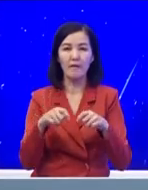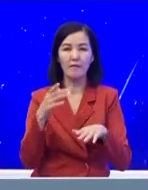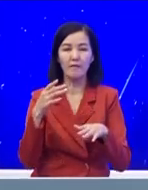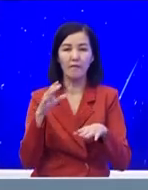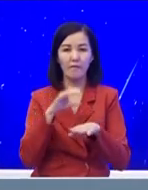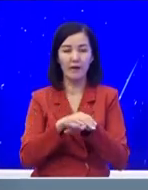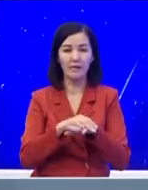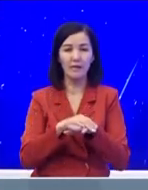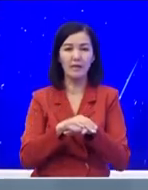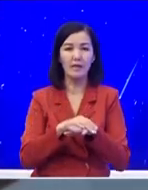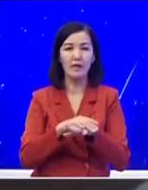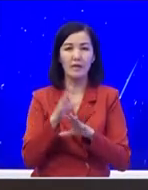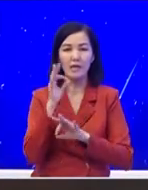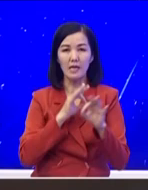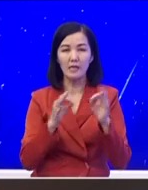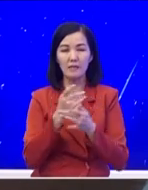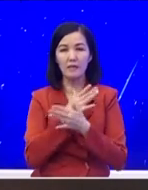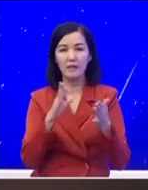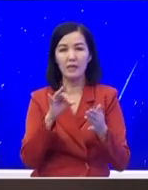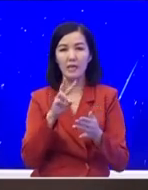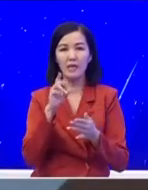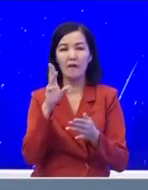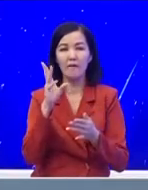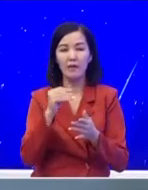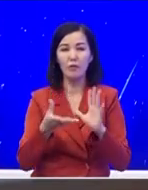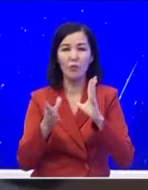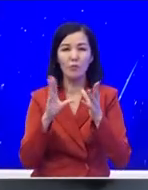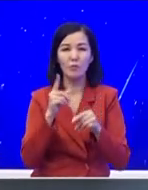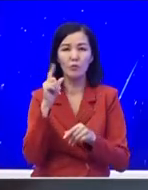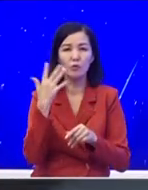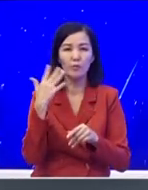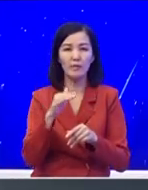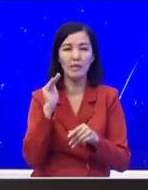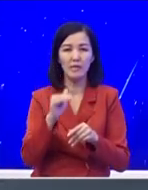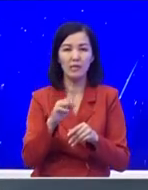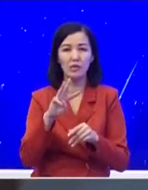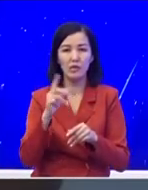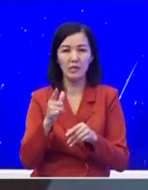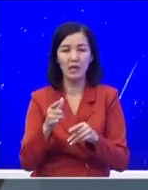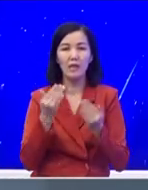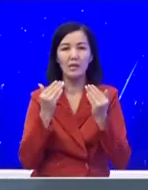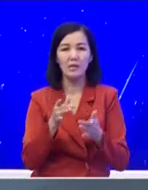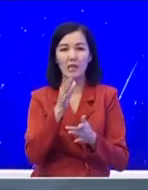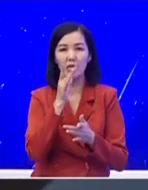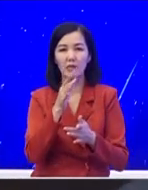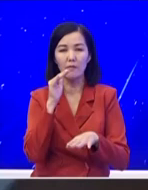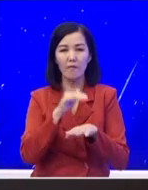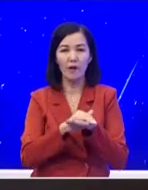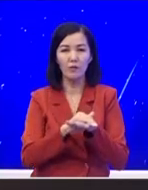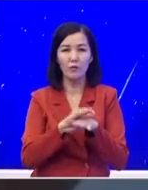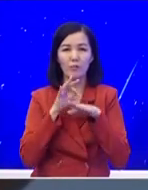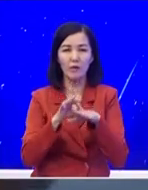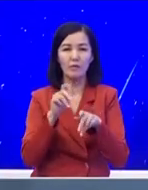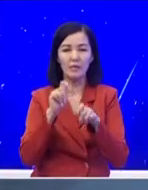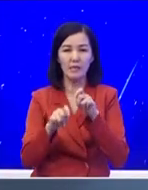факт незаконной реализации лекарственных средств ингавирин на общую сумму 150 тысяч тенге. В настоящее время по данному факту